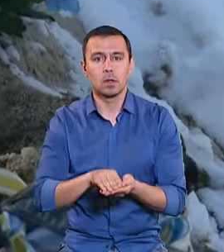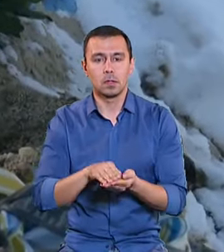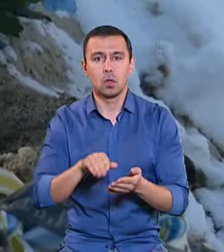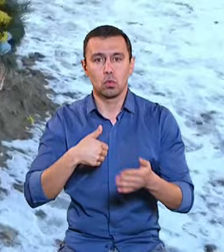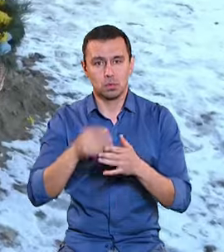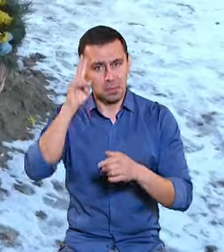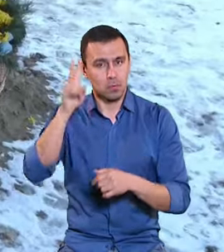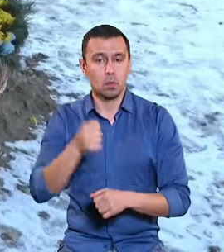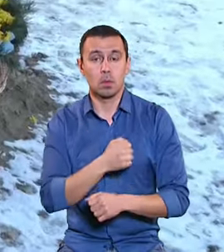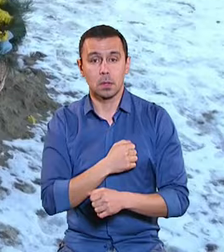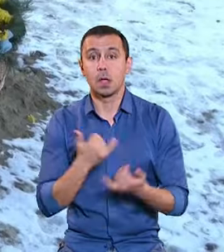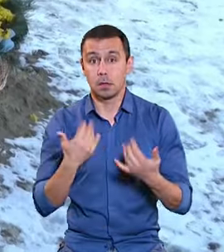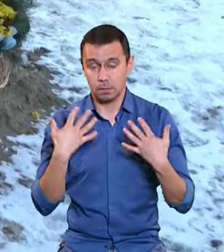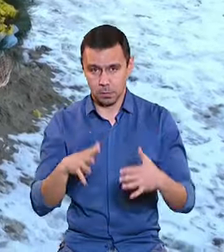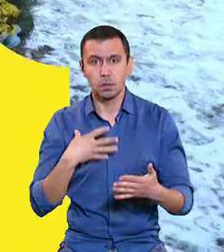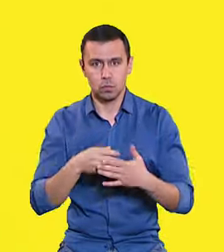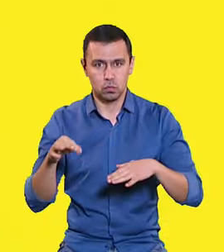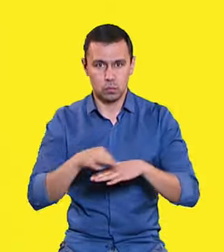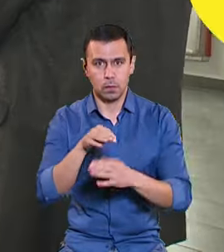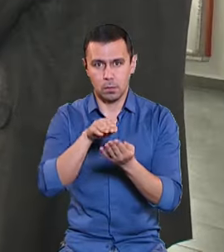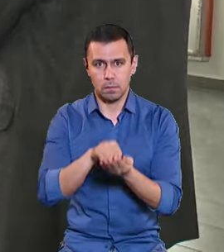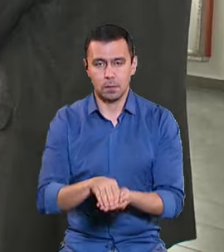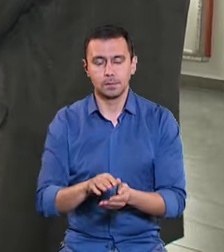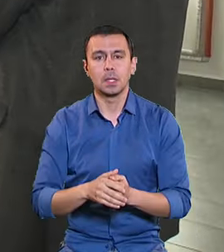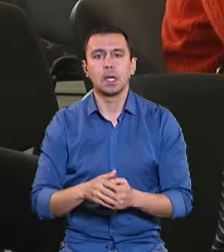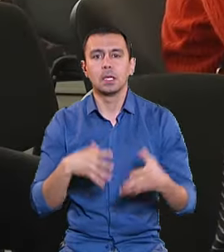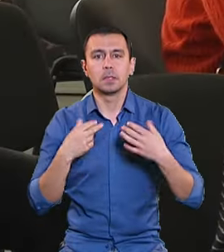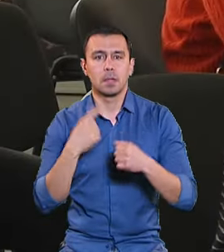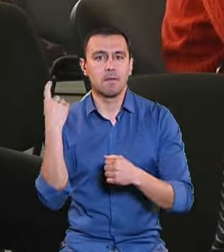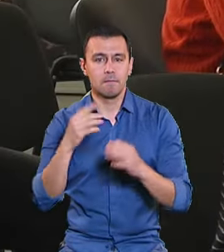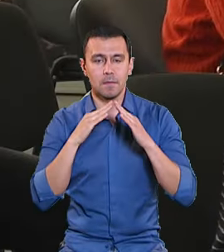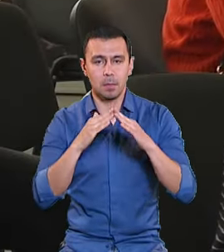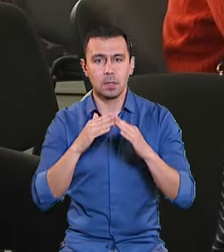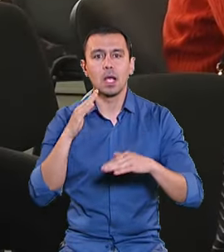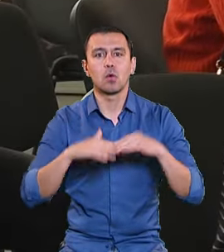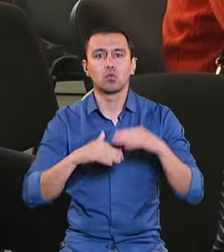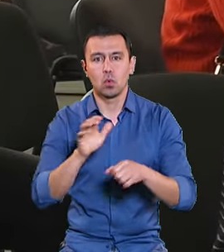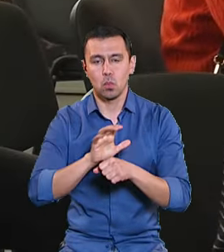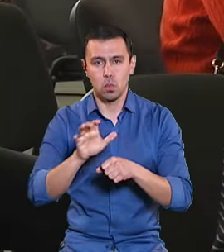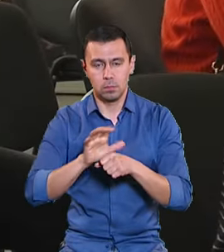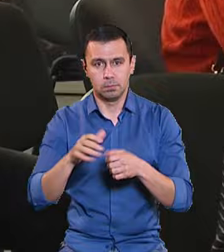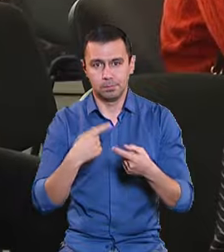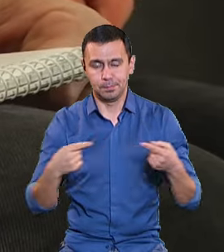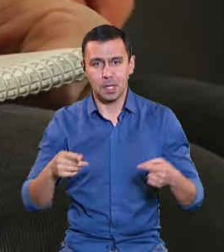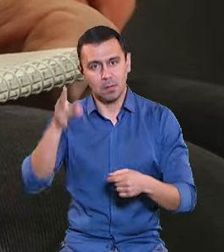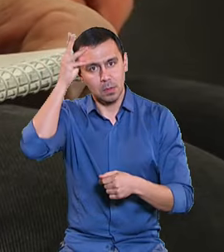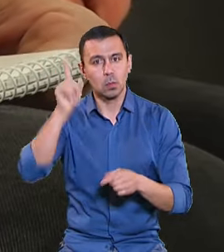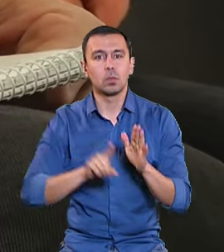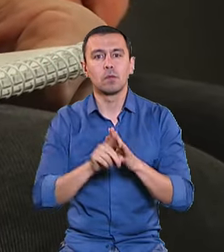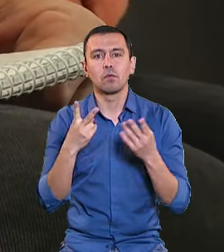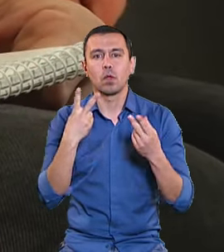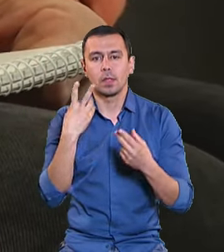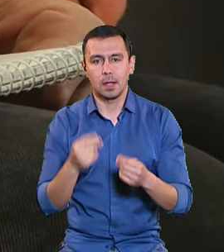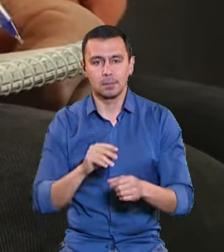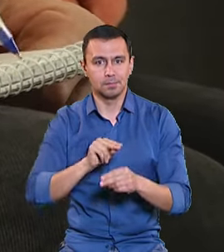досі невідомого бійця. Тепер таки чоловіка. Сімейне фермерство та крафтова продукція. У Хмельницькому стартував дводенний інтенсив